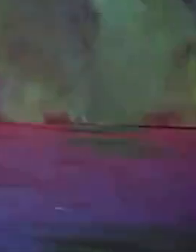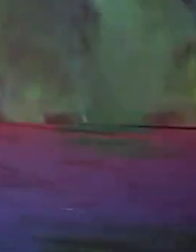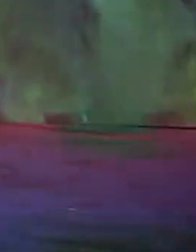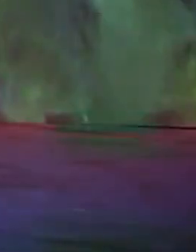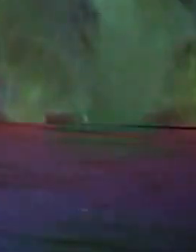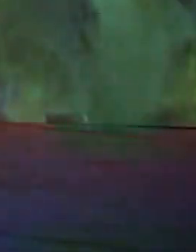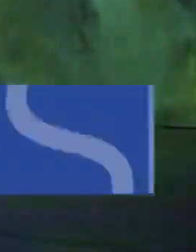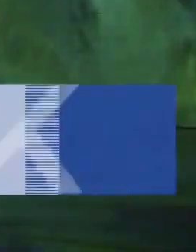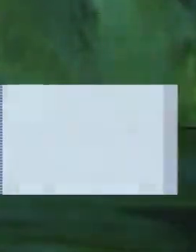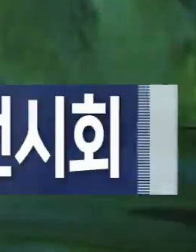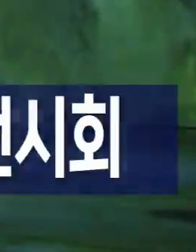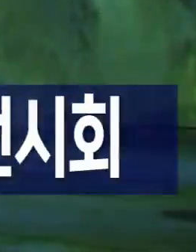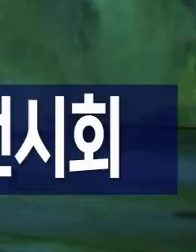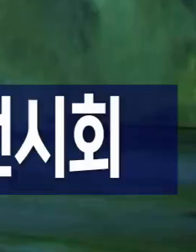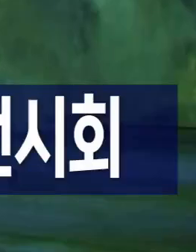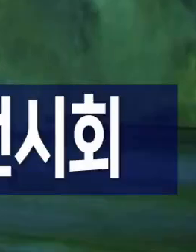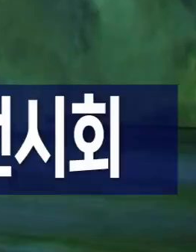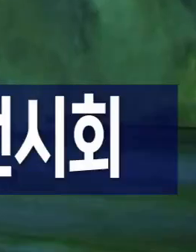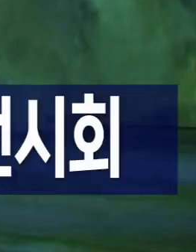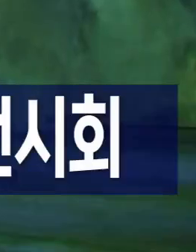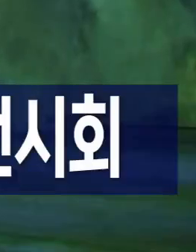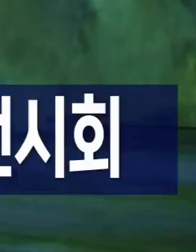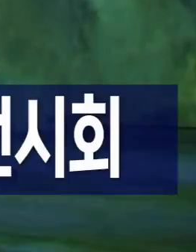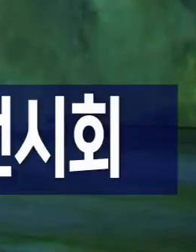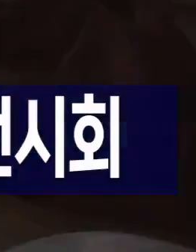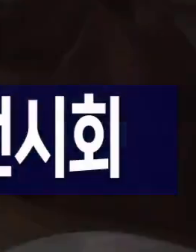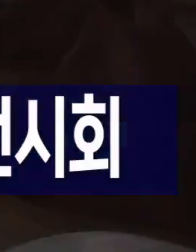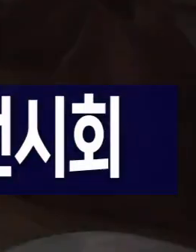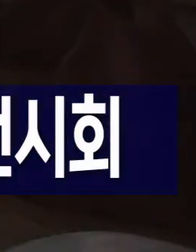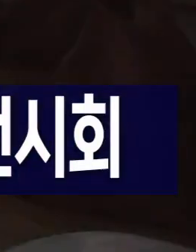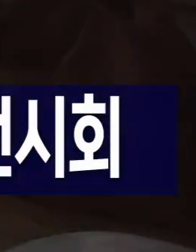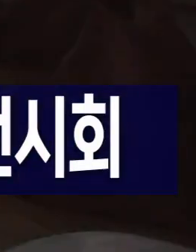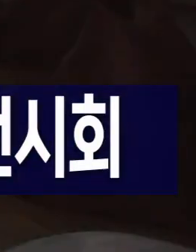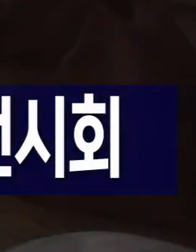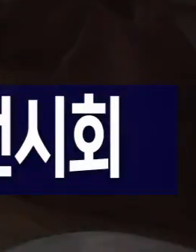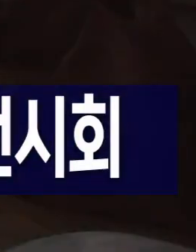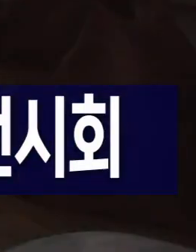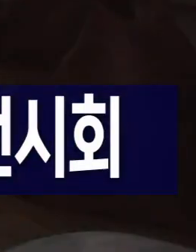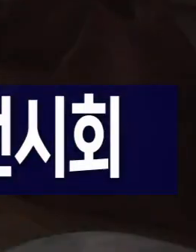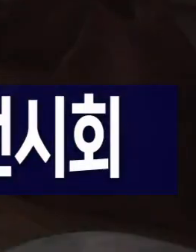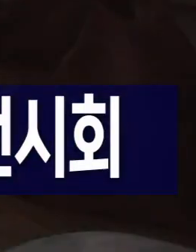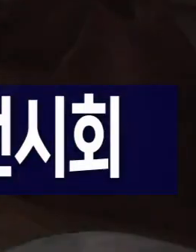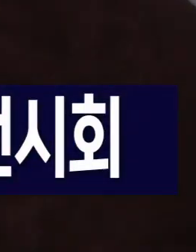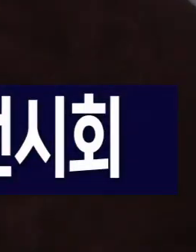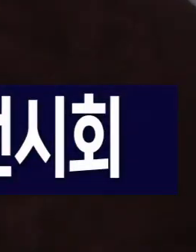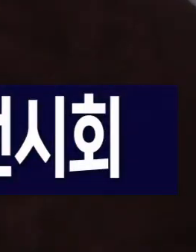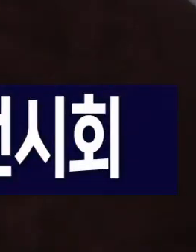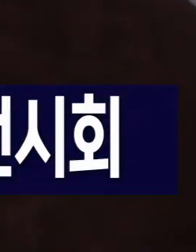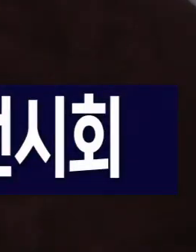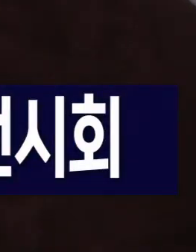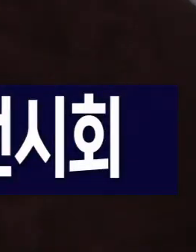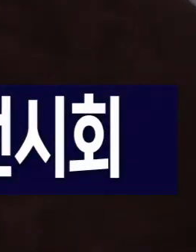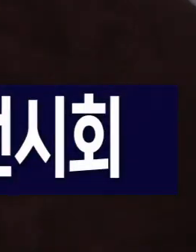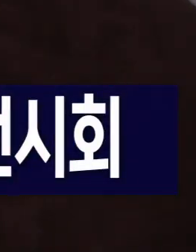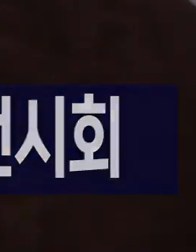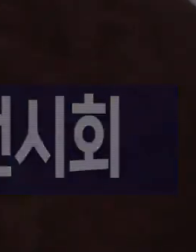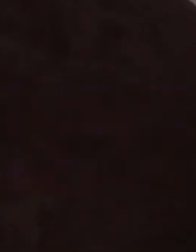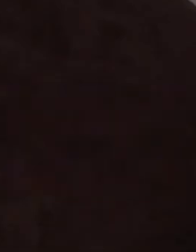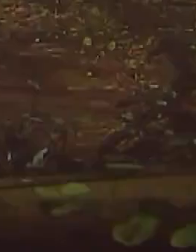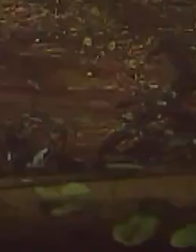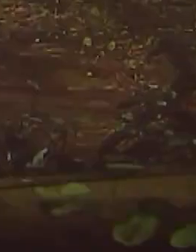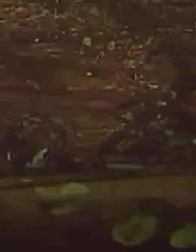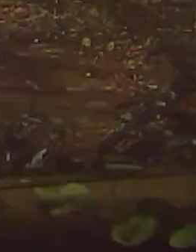가을을 맞아 미술관이 없는 지역에서도 다양한 공간을 활용해 명화를 즐기는 이색 전시회가 이따라 열리고